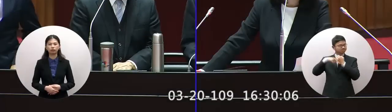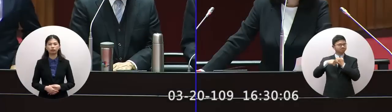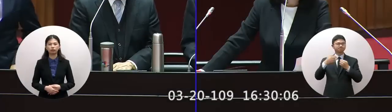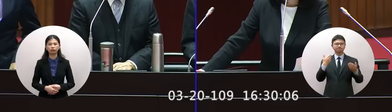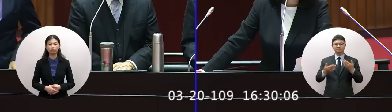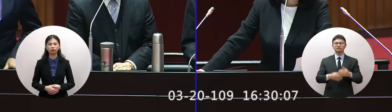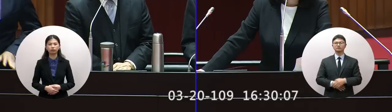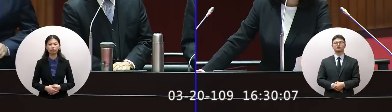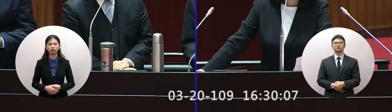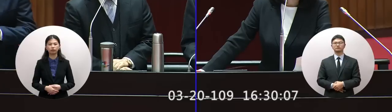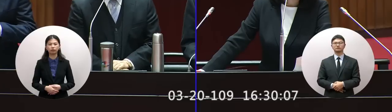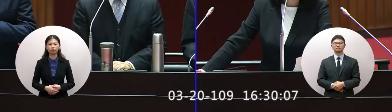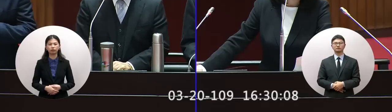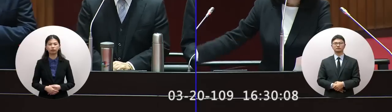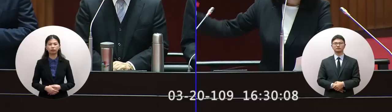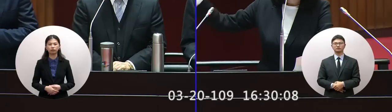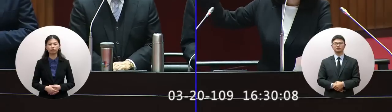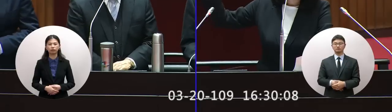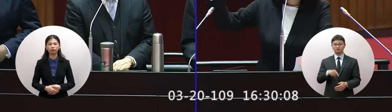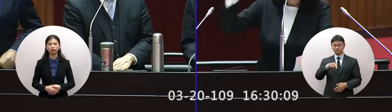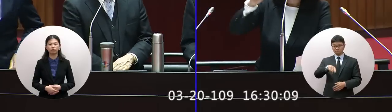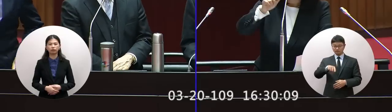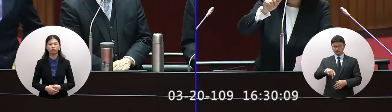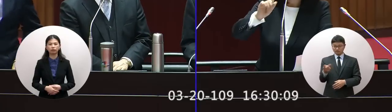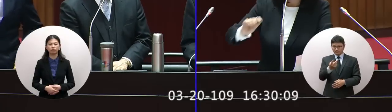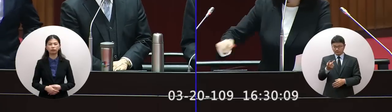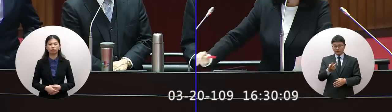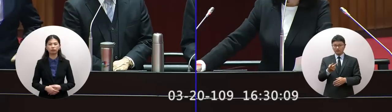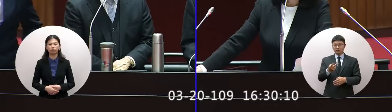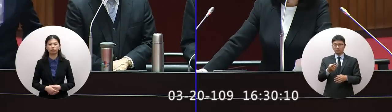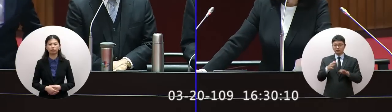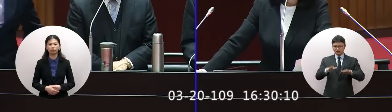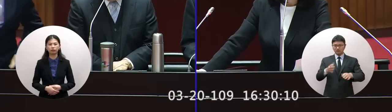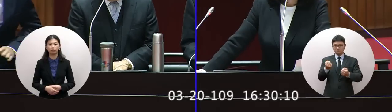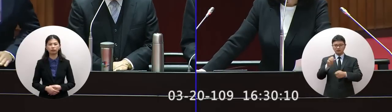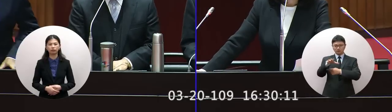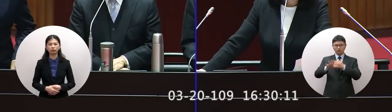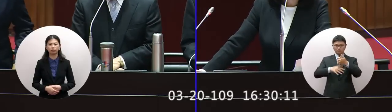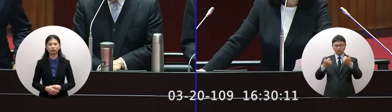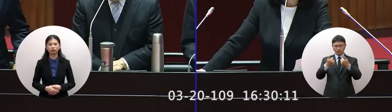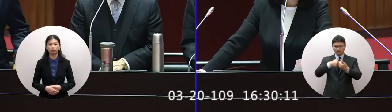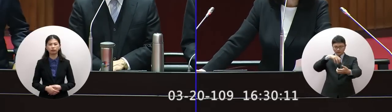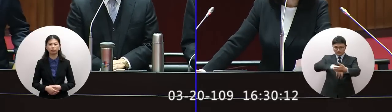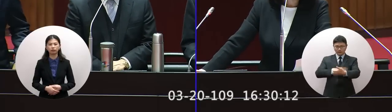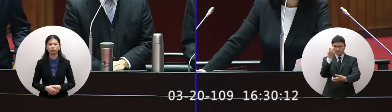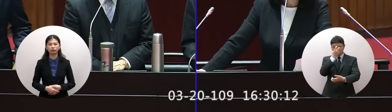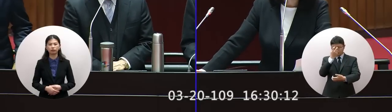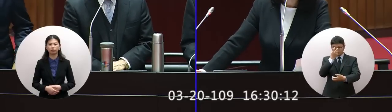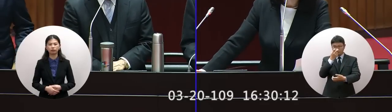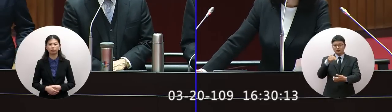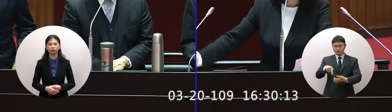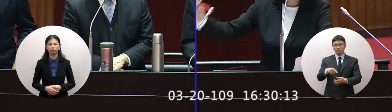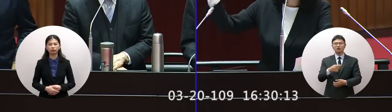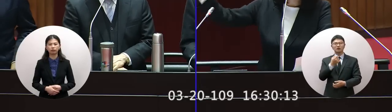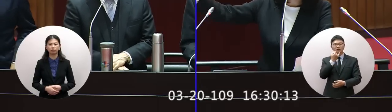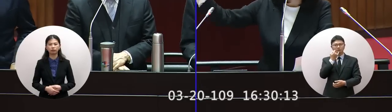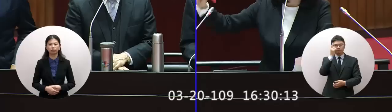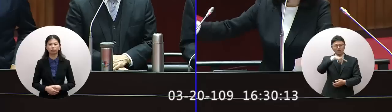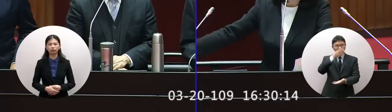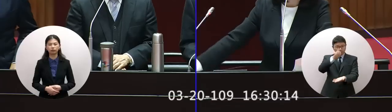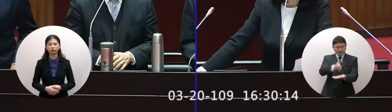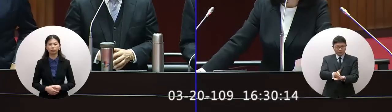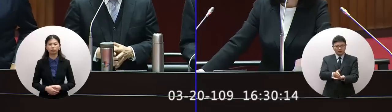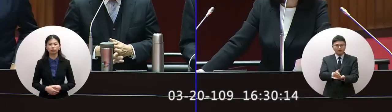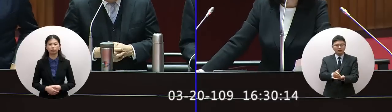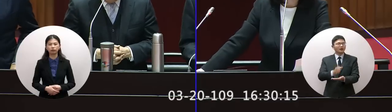好吗？两个已经在农委会要审了，能不能够先暂停，听听看各